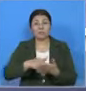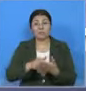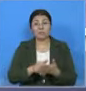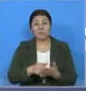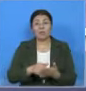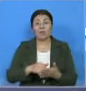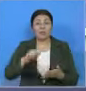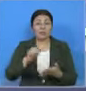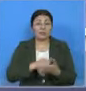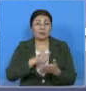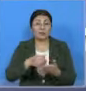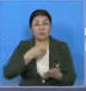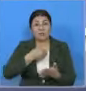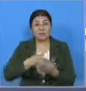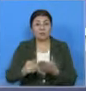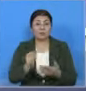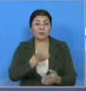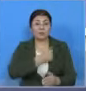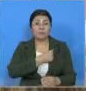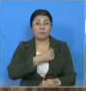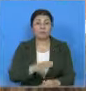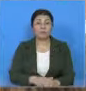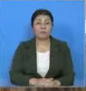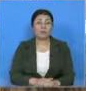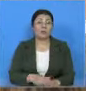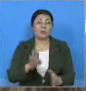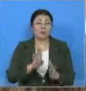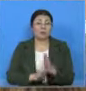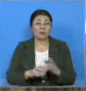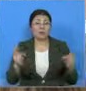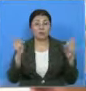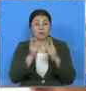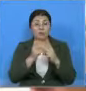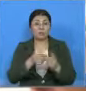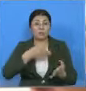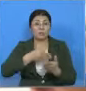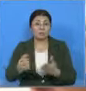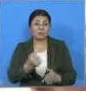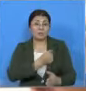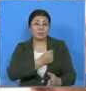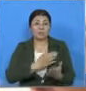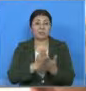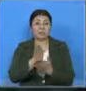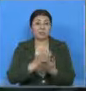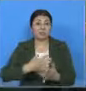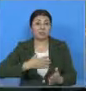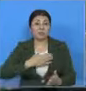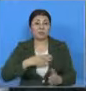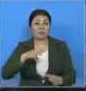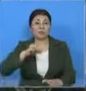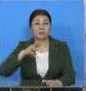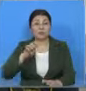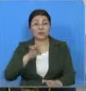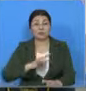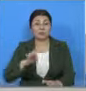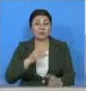молодых ребят отдавать долг родине. Безусловно, проблема с уклонистами от службы в армии является актуальной в Темирском районе. И это несмотря